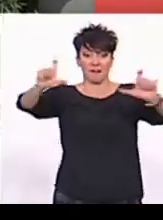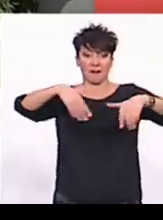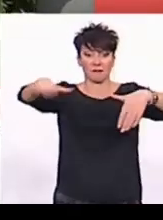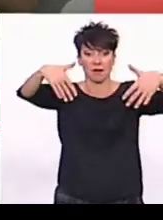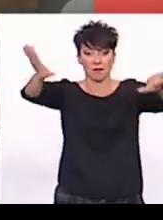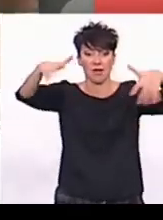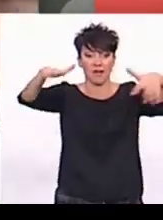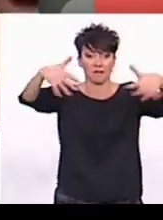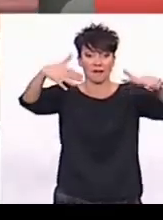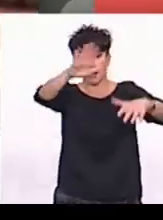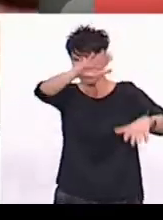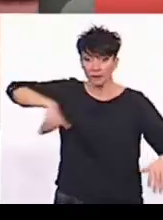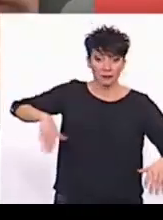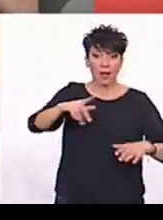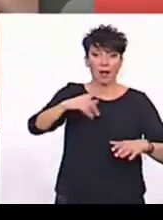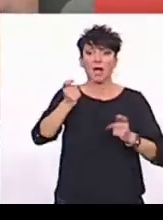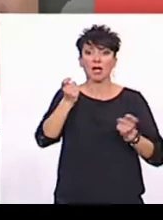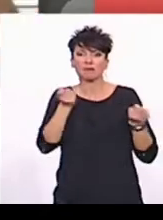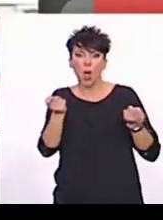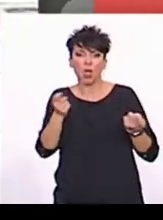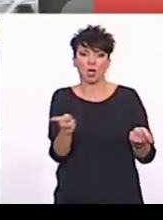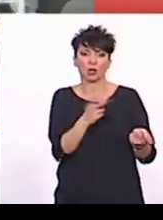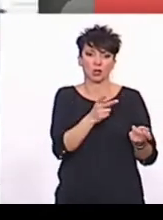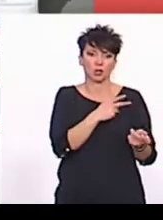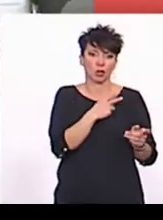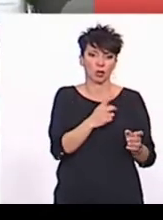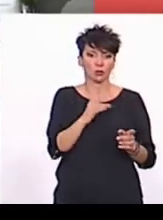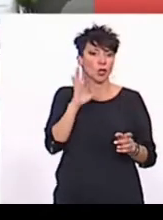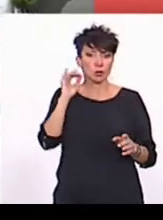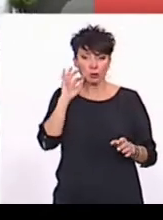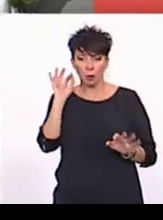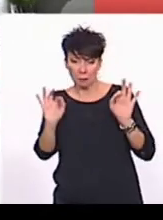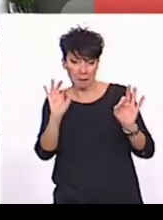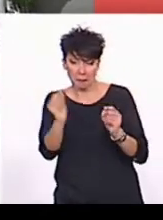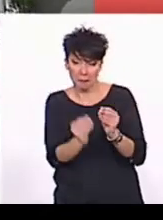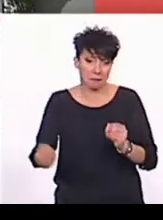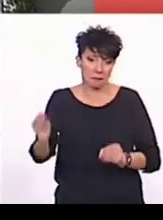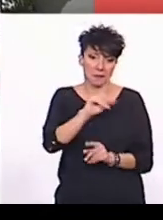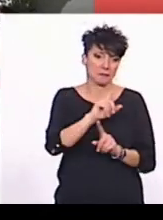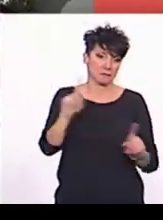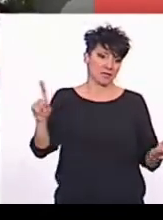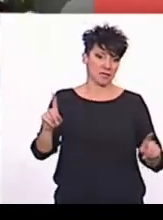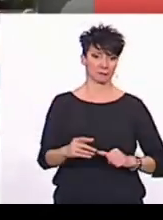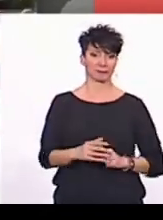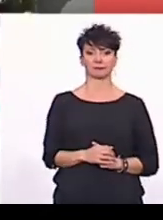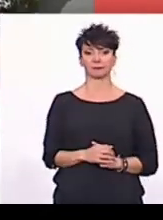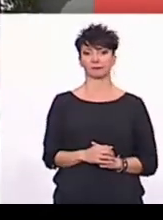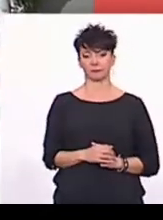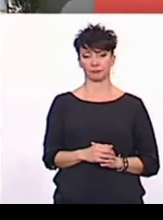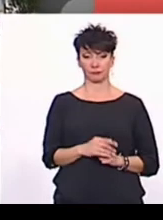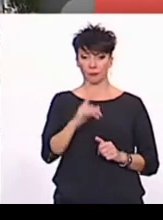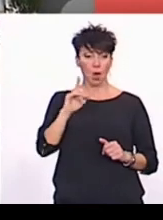προφύλαξης. Ακολουθούν πιστά όλες τις οδηγίες του πρωτοκόλλου, ακριβώς για να μην υπάρξει κανένα πρόβλημα, καμία απολύτως